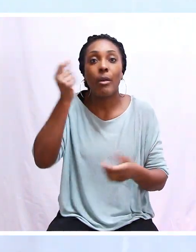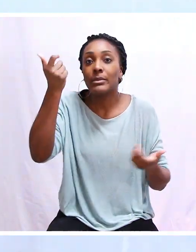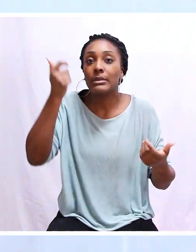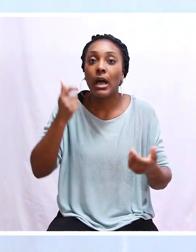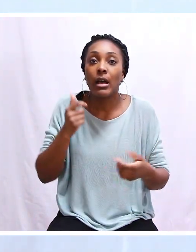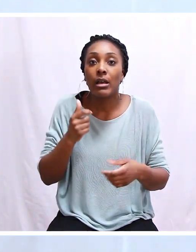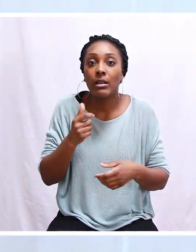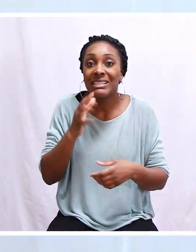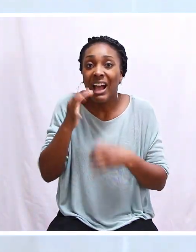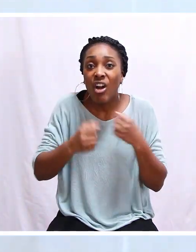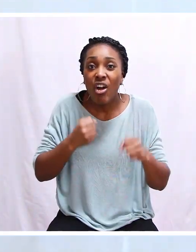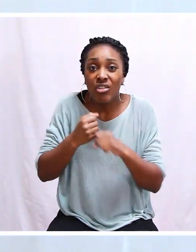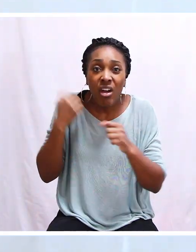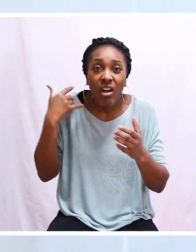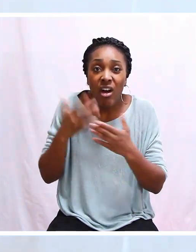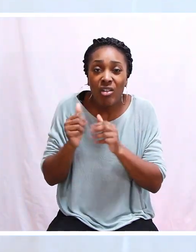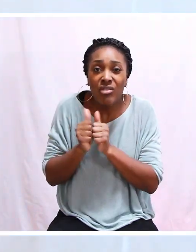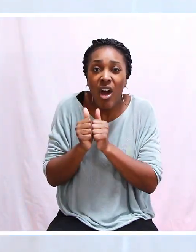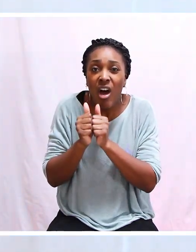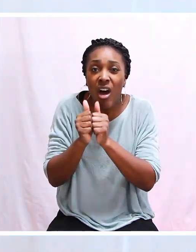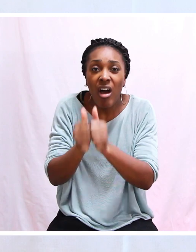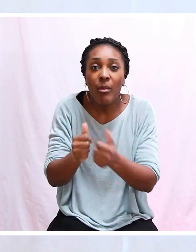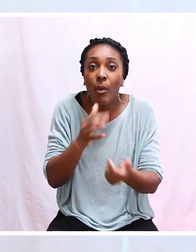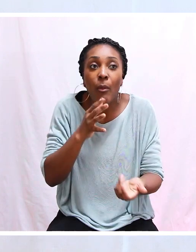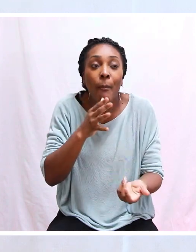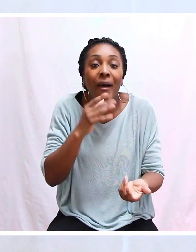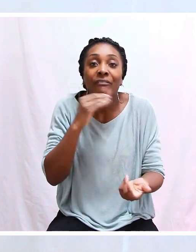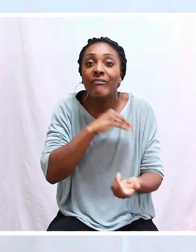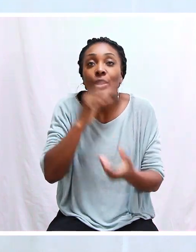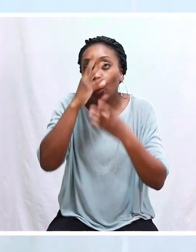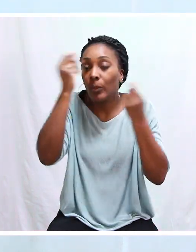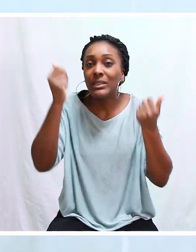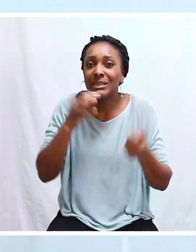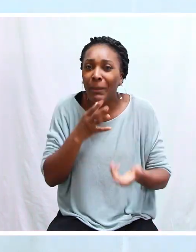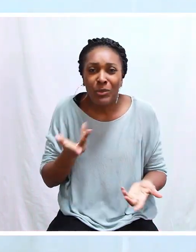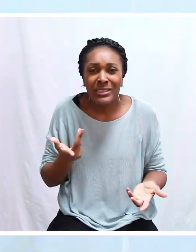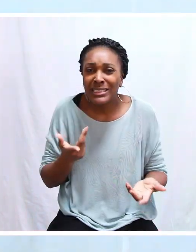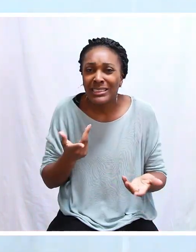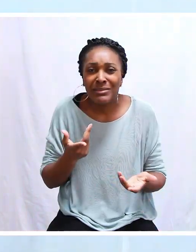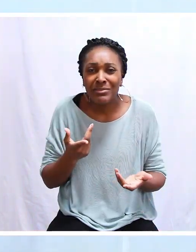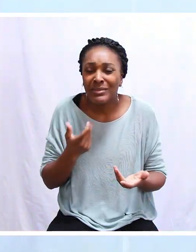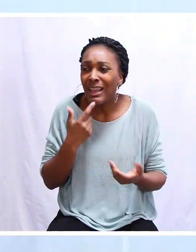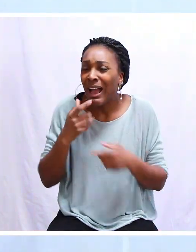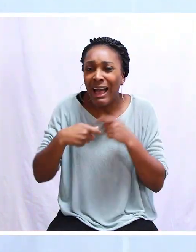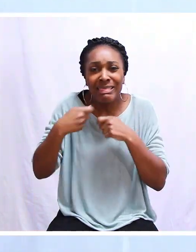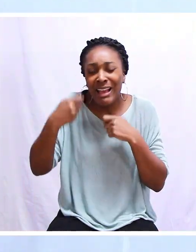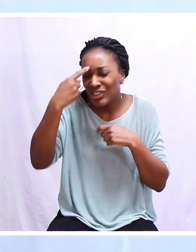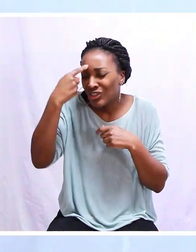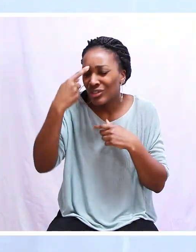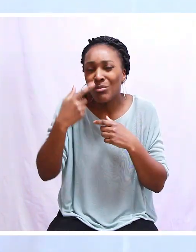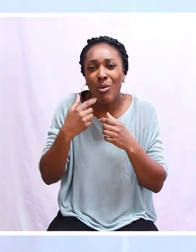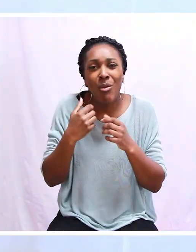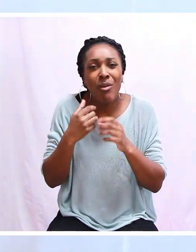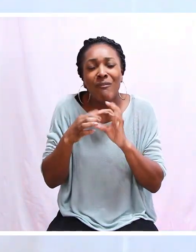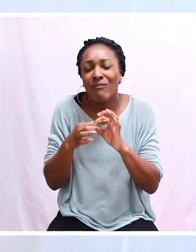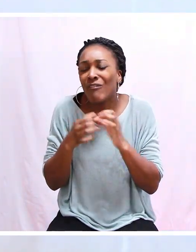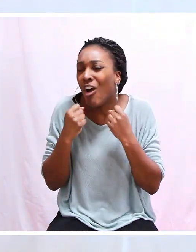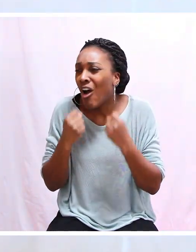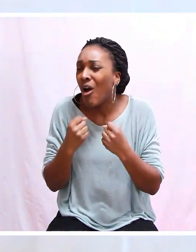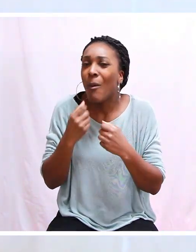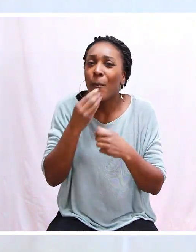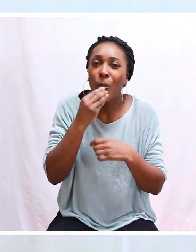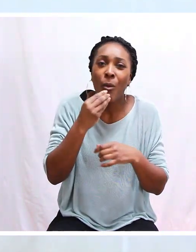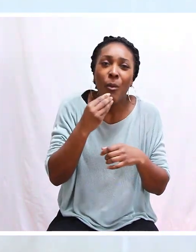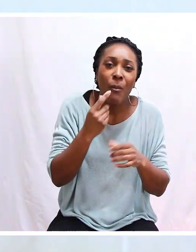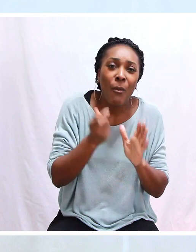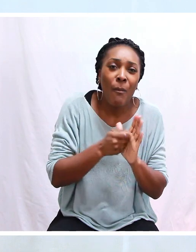15 secondes. Ça n'existe pas. Il y a tout un attachement moral, il y a la mémoire qui est là, les bons temps qu'on a passés comme les mauvais temps parfois.